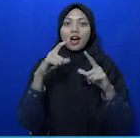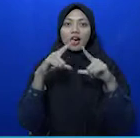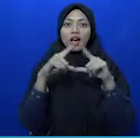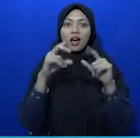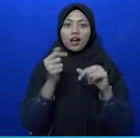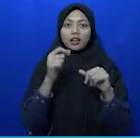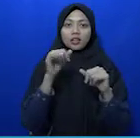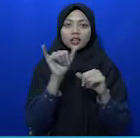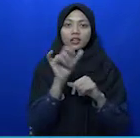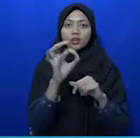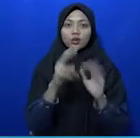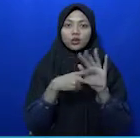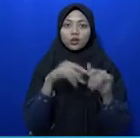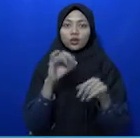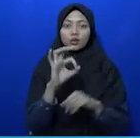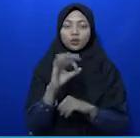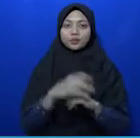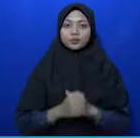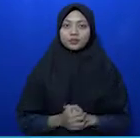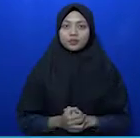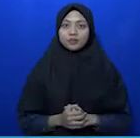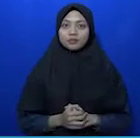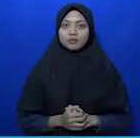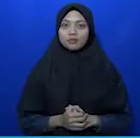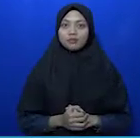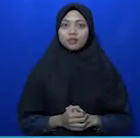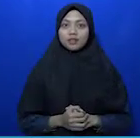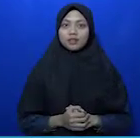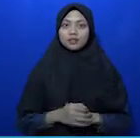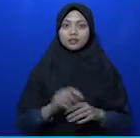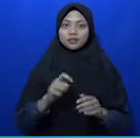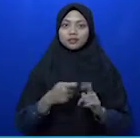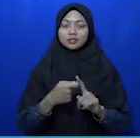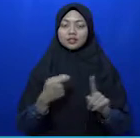dan Batubara Kementerian Energi dan Sumber Daya Mineral.